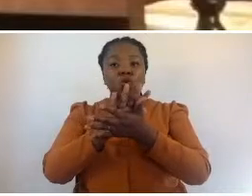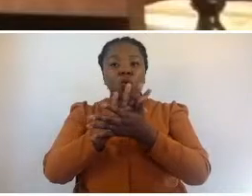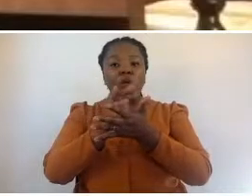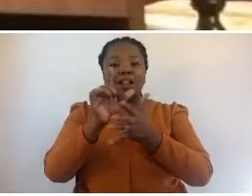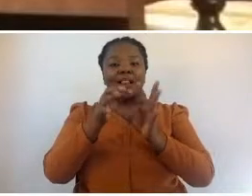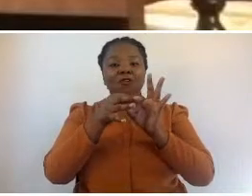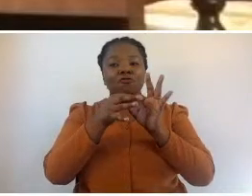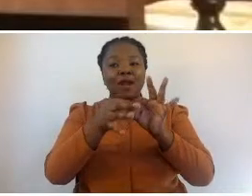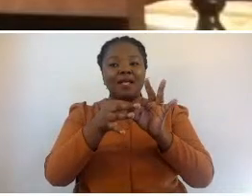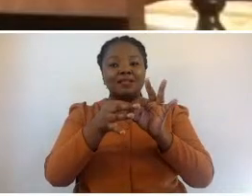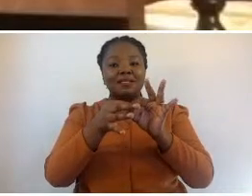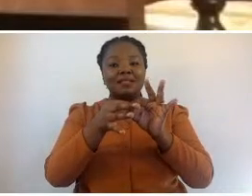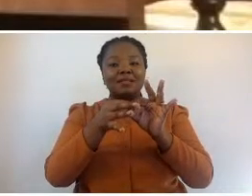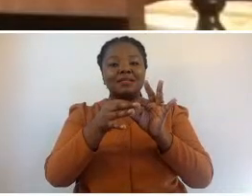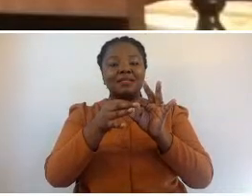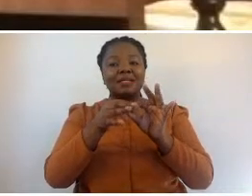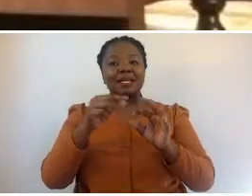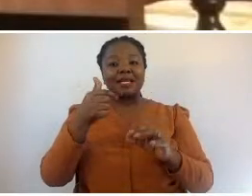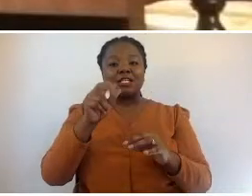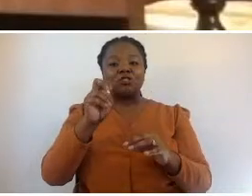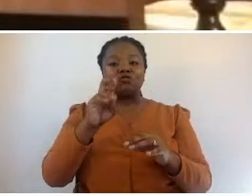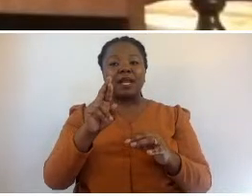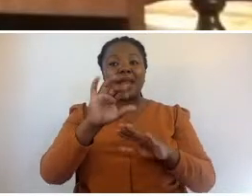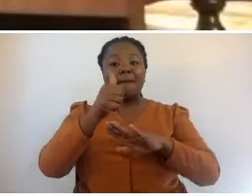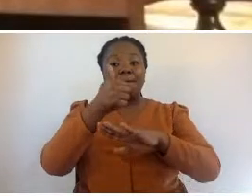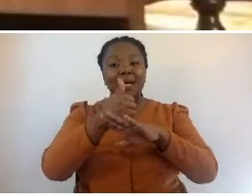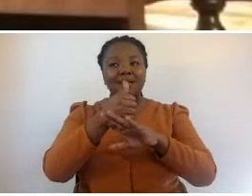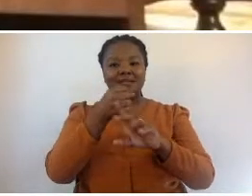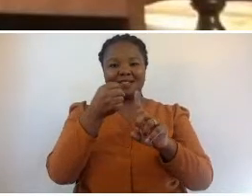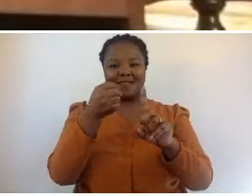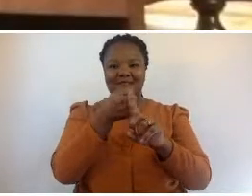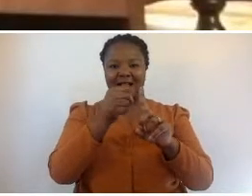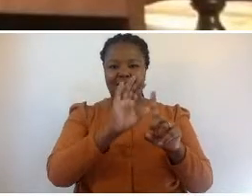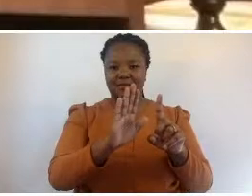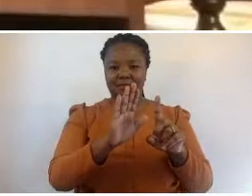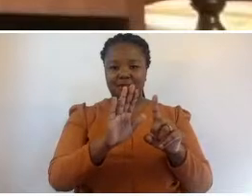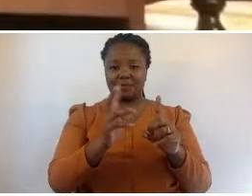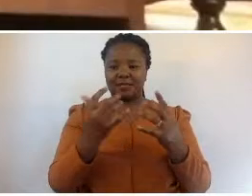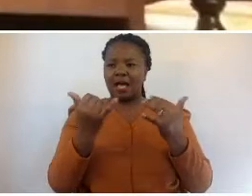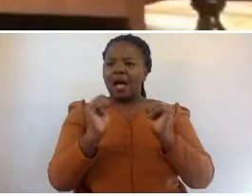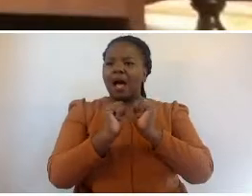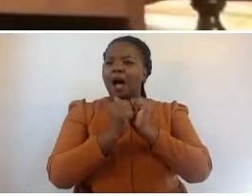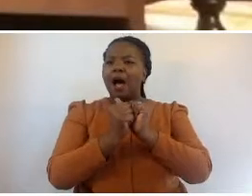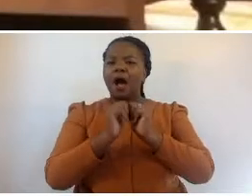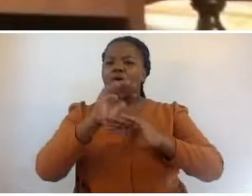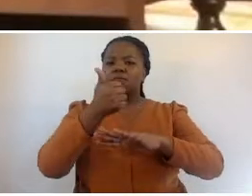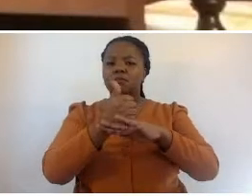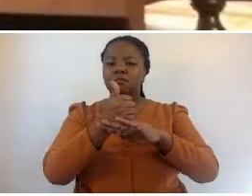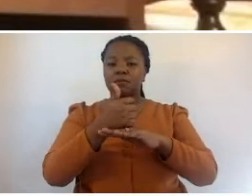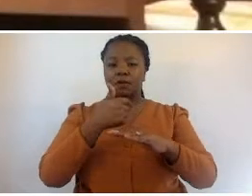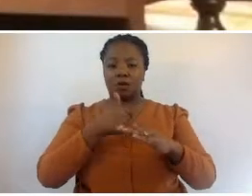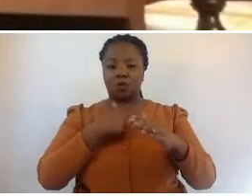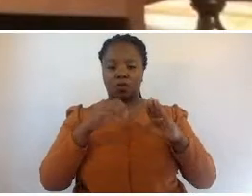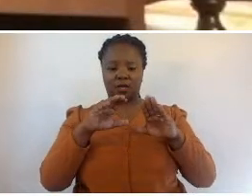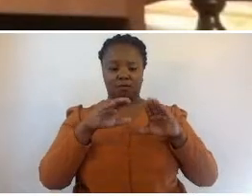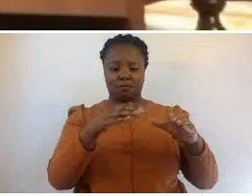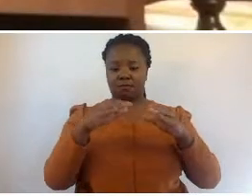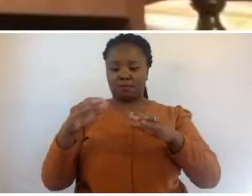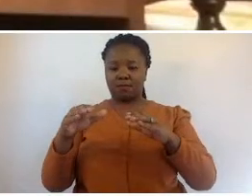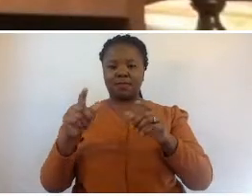sommes attaqués à ce problème en créant des équipes pour le changement. Les équipes pour